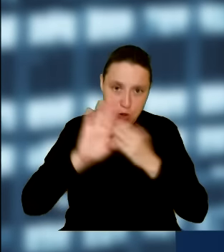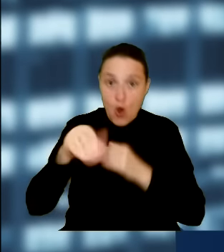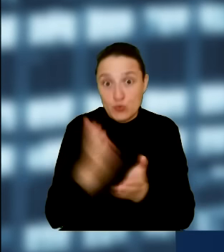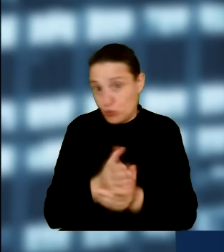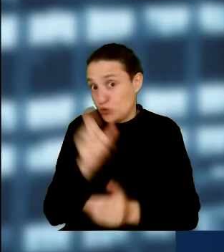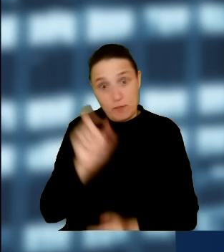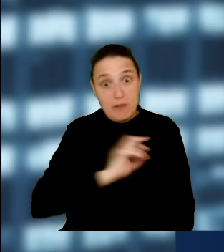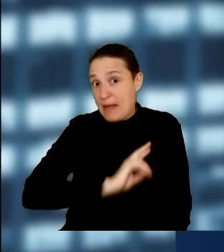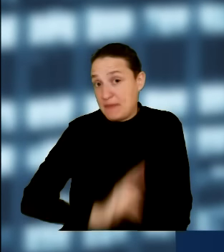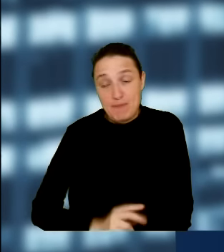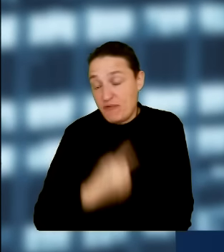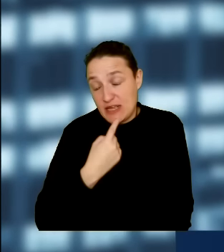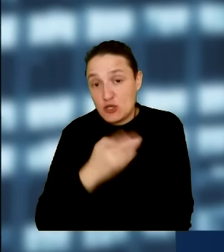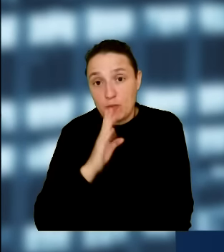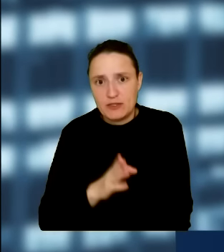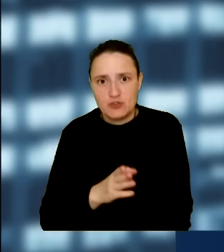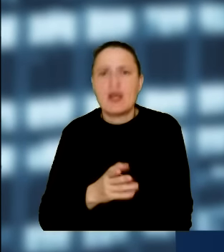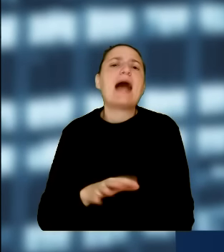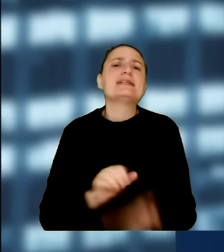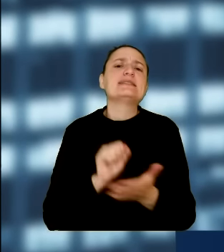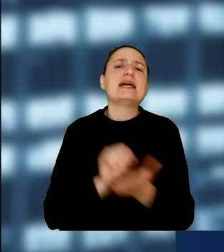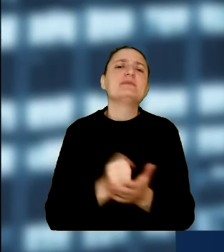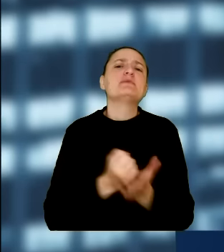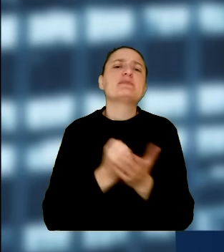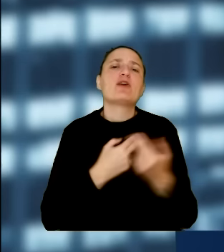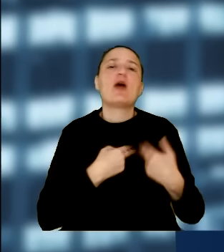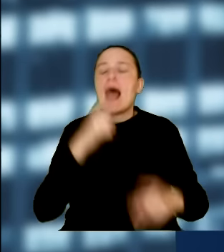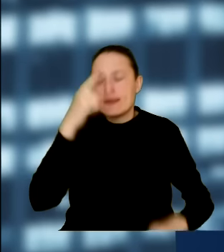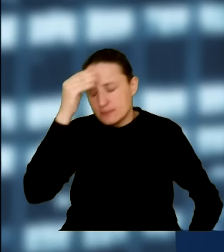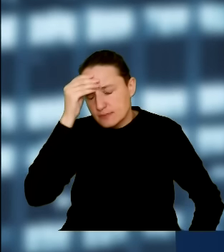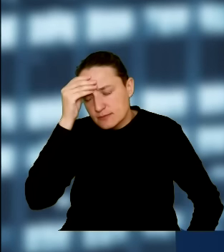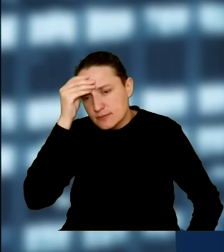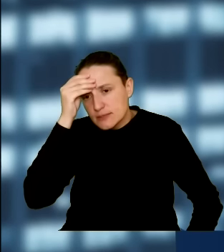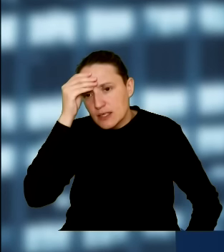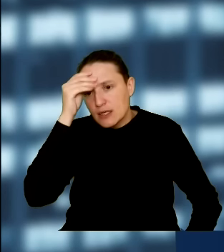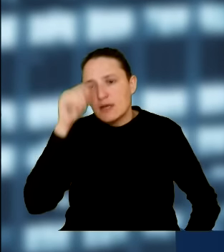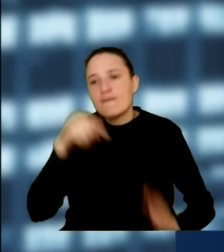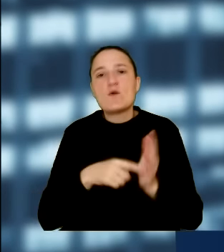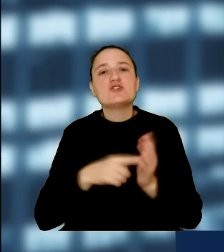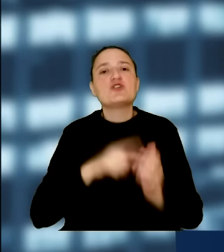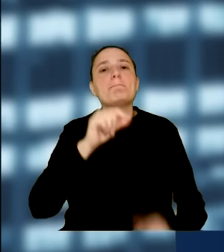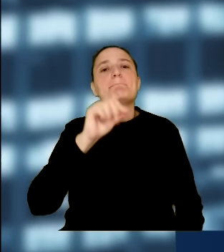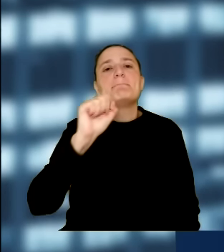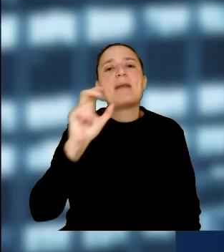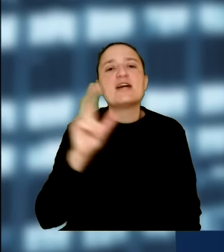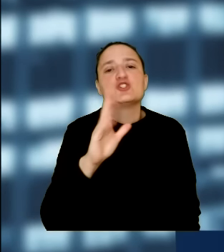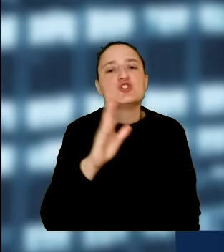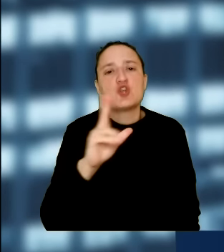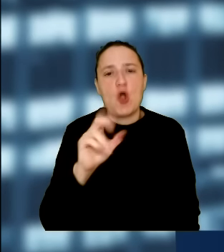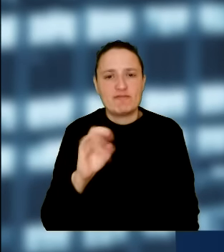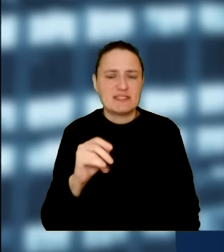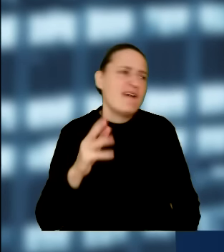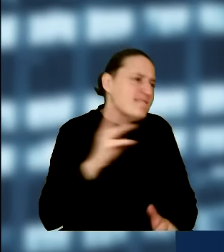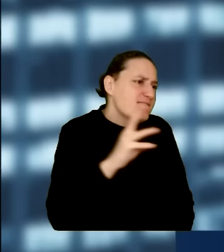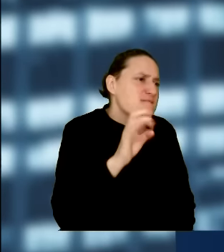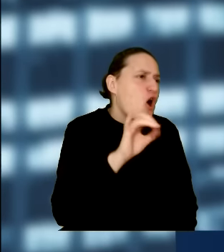premier. Właśnie, zajmijmy się tą komisją. A, bo bym zapomniał, pani mówiła o pani Paszkowskiej. Wojtka Paszkowskiego chciałem pozdrowić. Taki